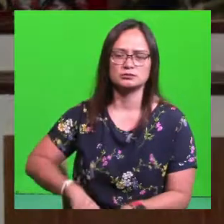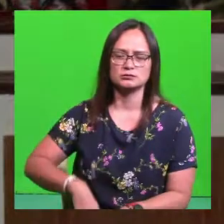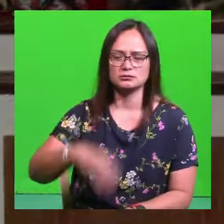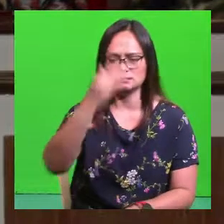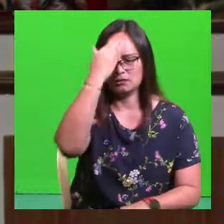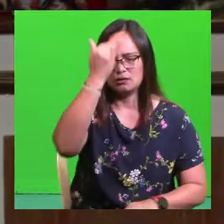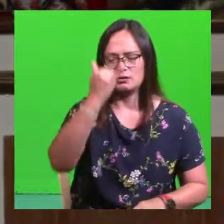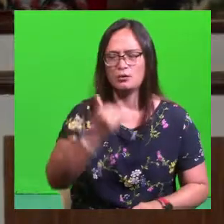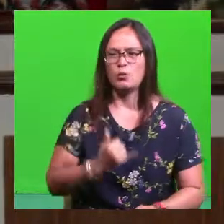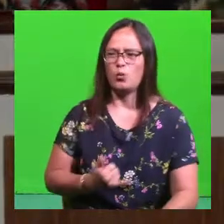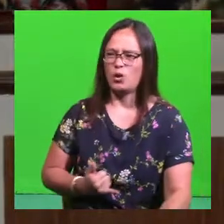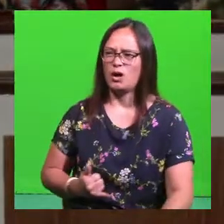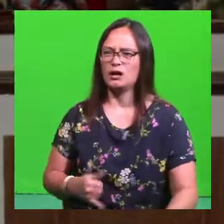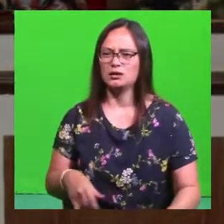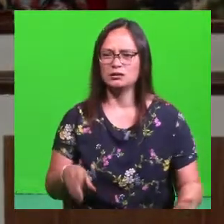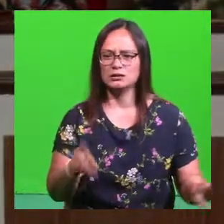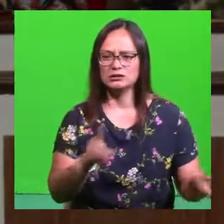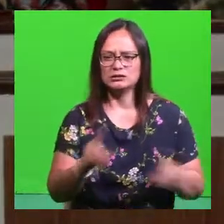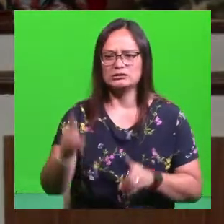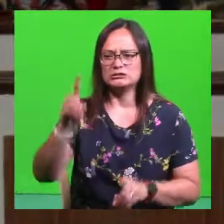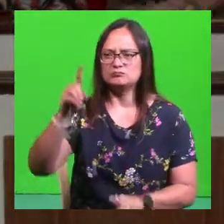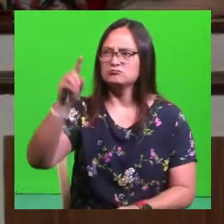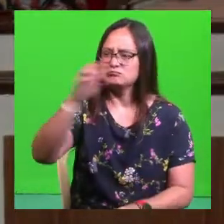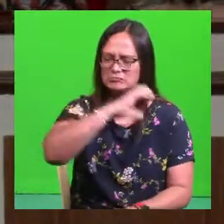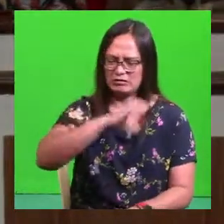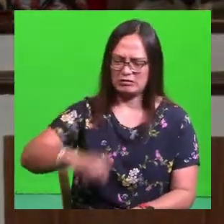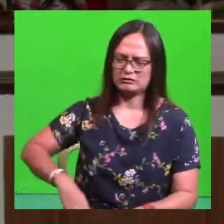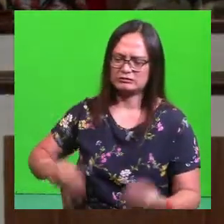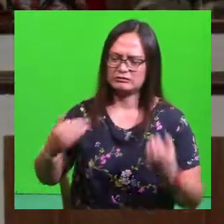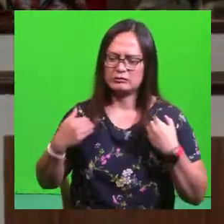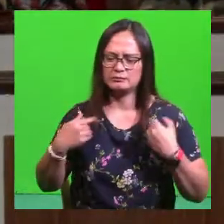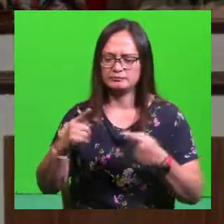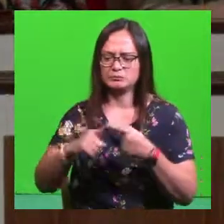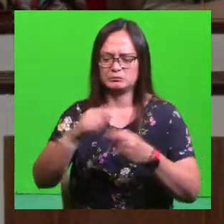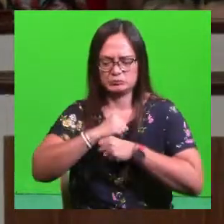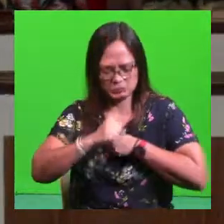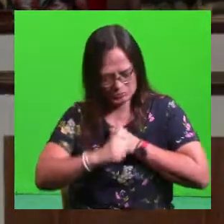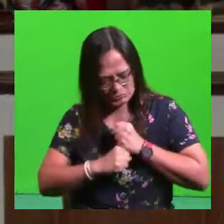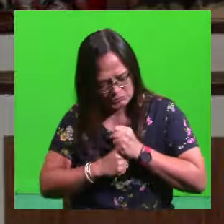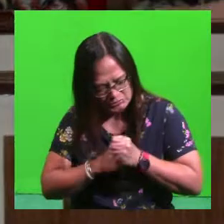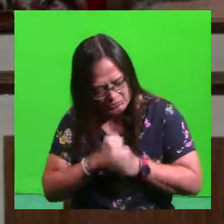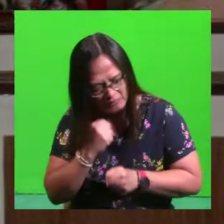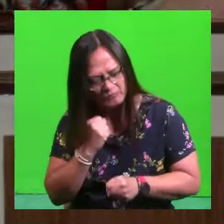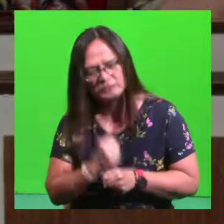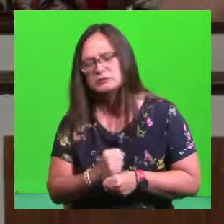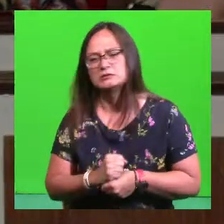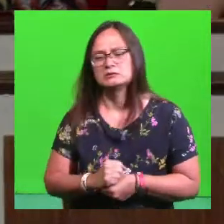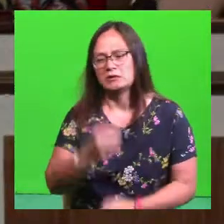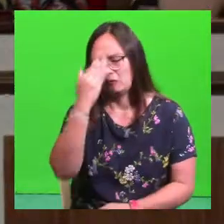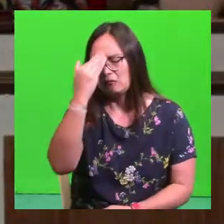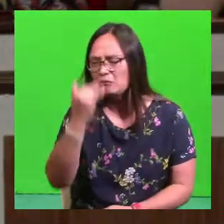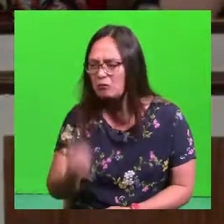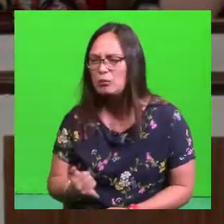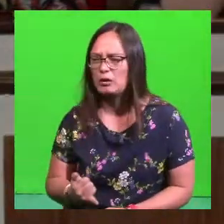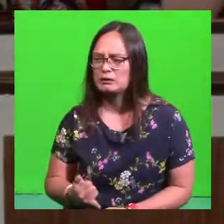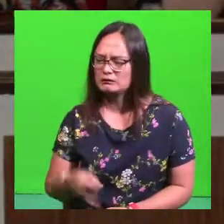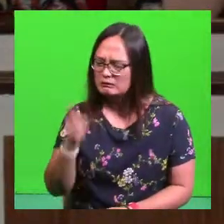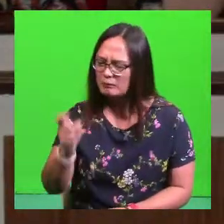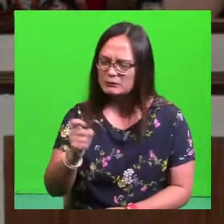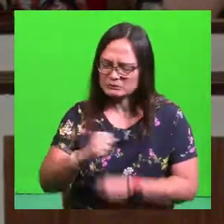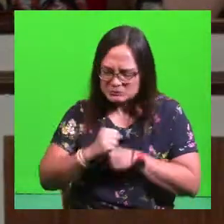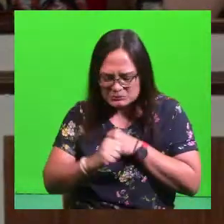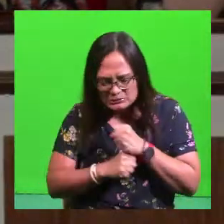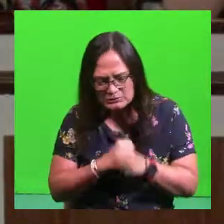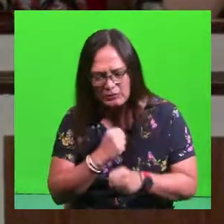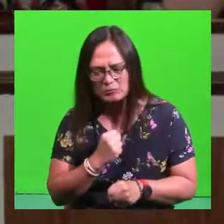suffer? Ba't niya kinakailangang dumaan sa lahat ng pasakit? Hindi ba maaari na